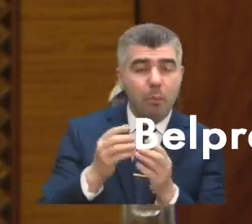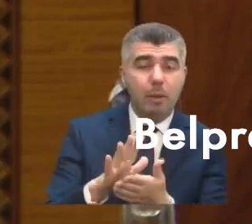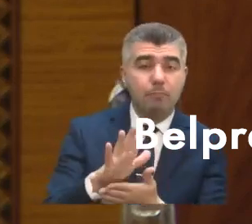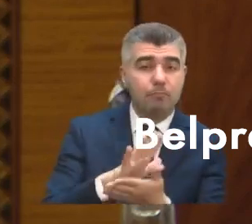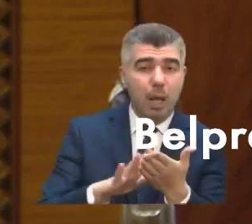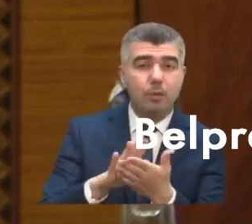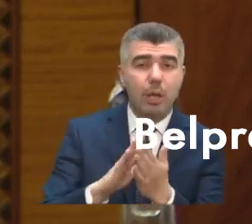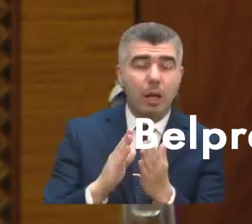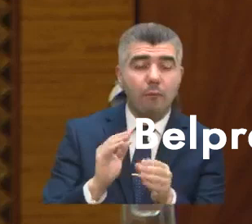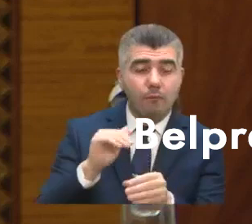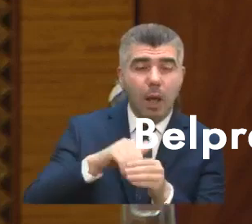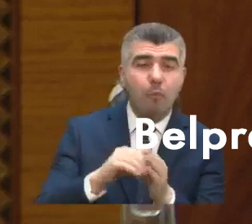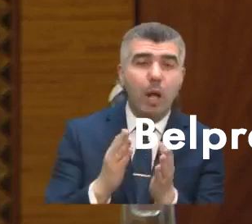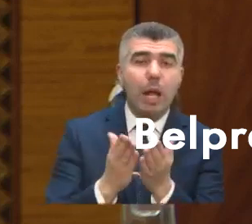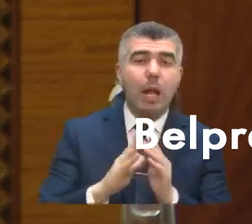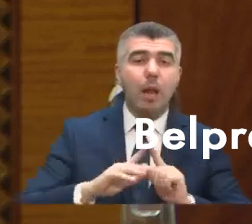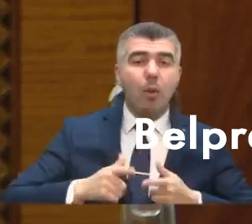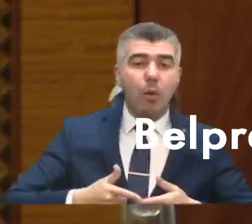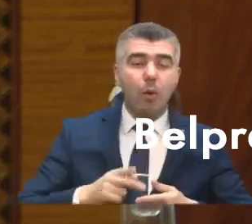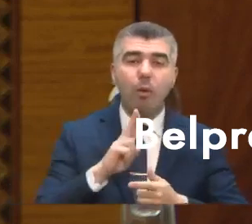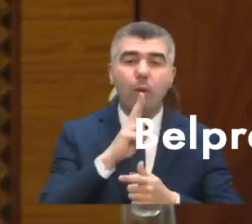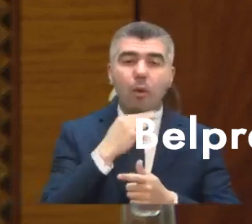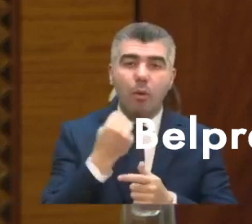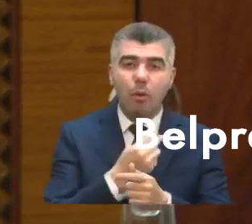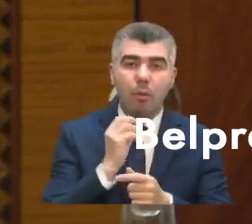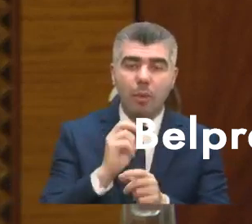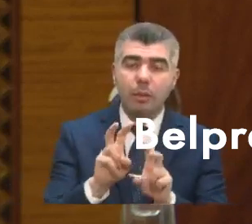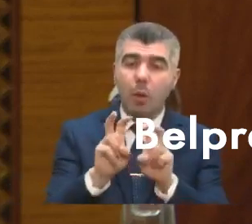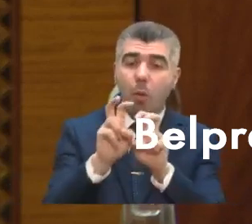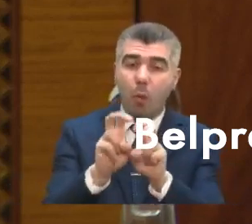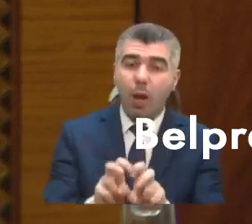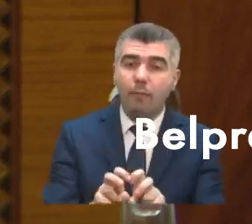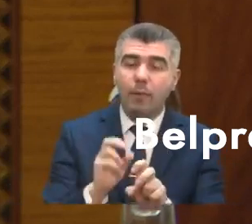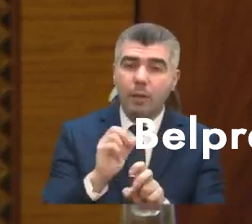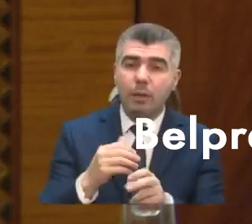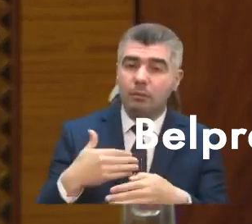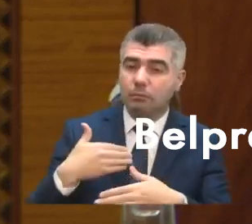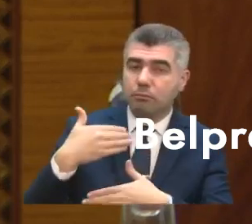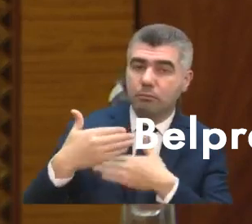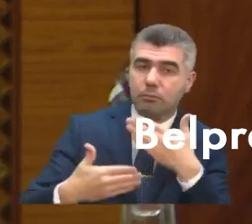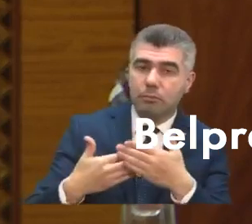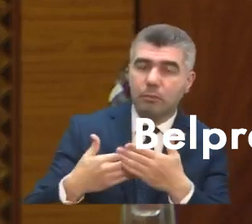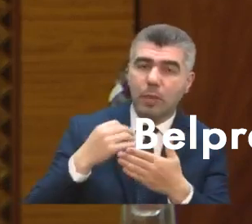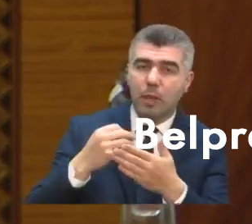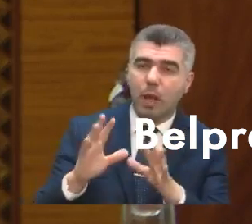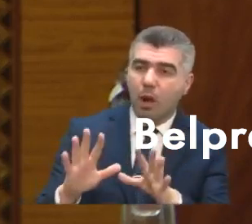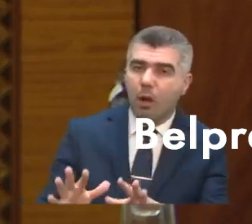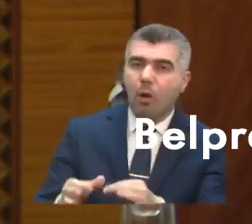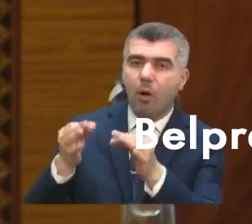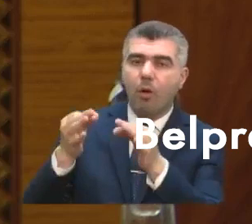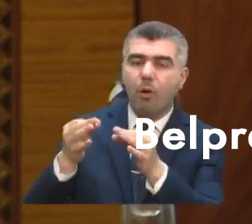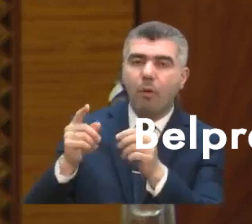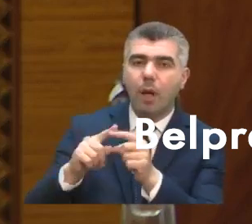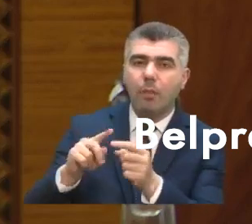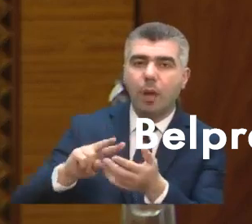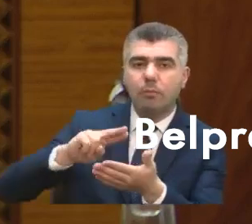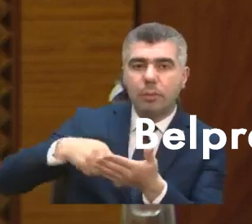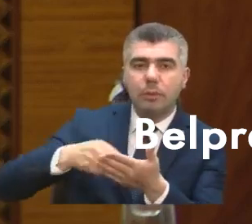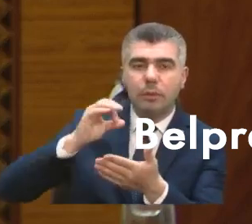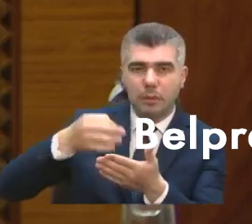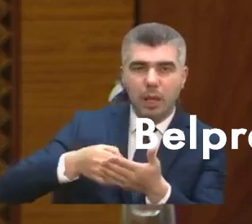العمومية في إيقاف نزيفه وتداعياته، بعدما تم التوصل إلى قرار